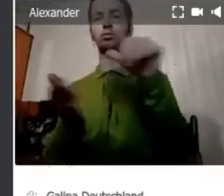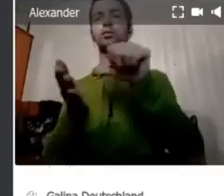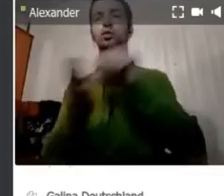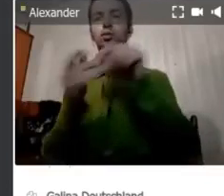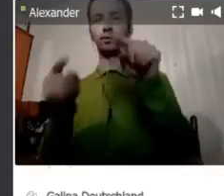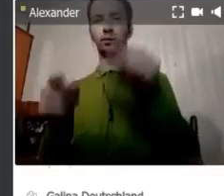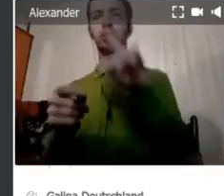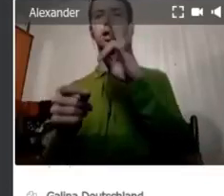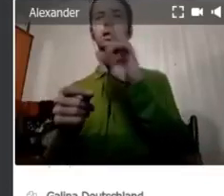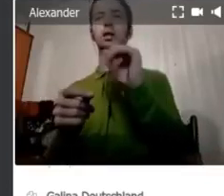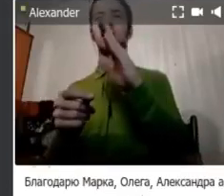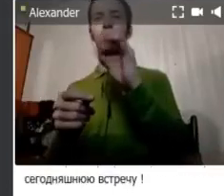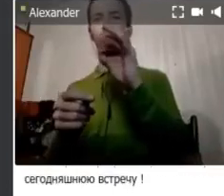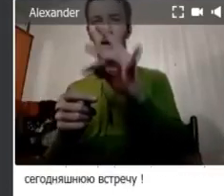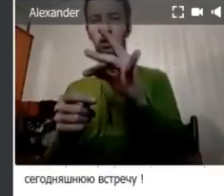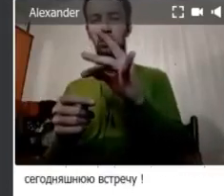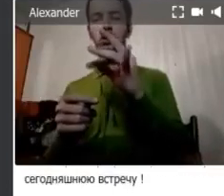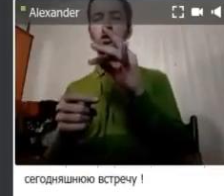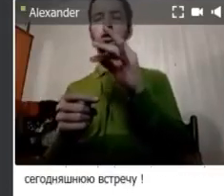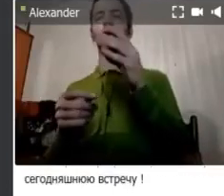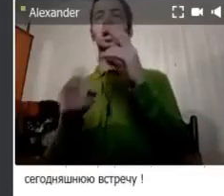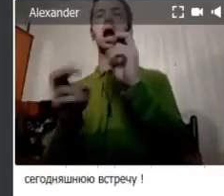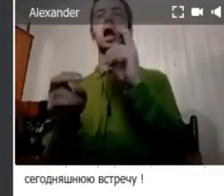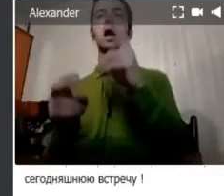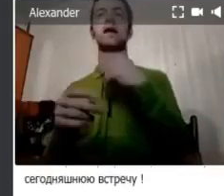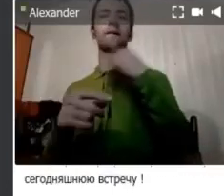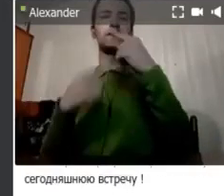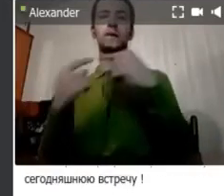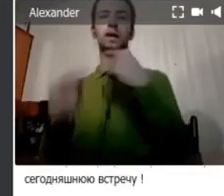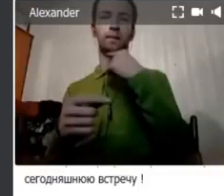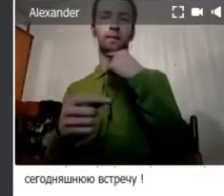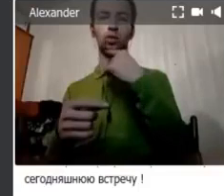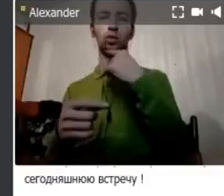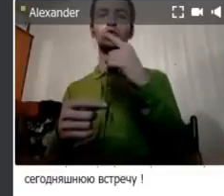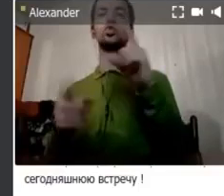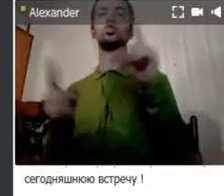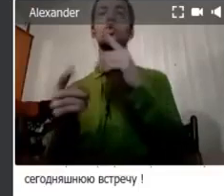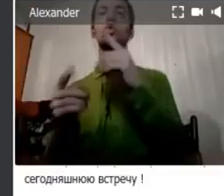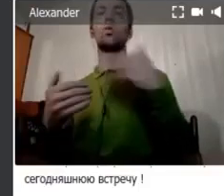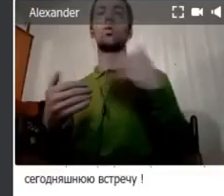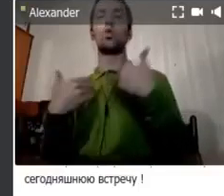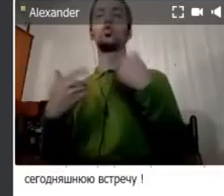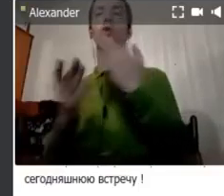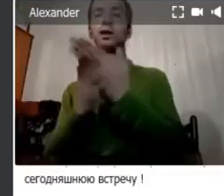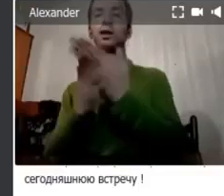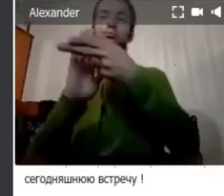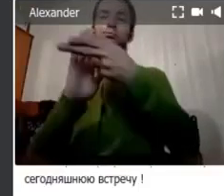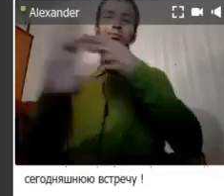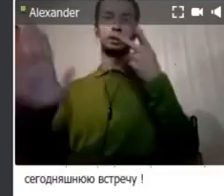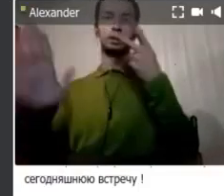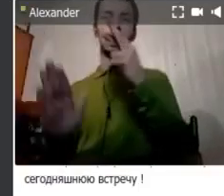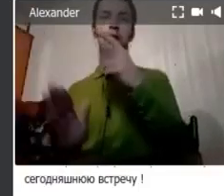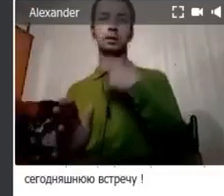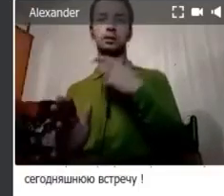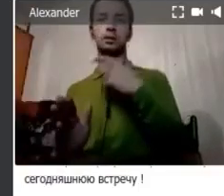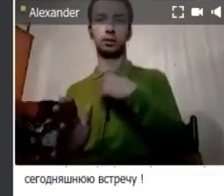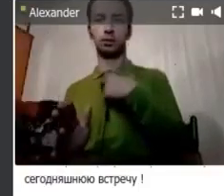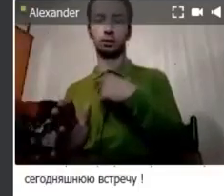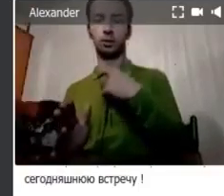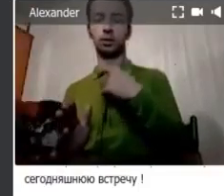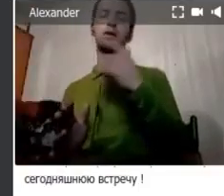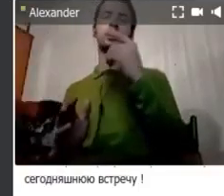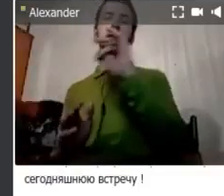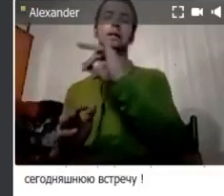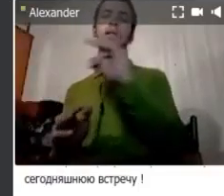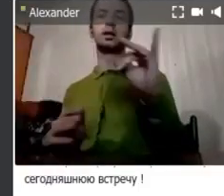сегодня здесь не был. Всем желаю успехов, здоровья, благополучия,